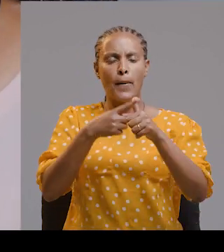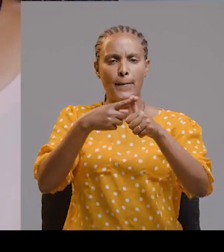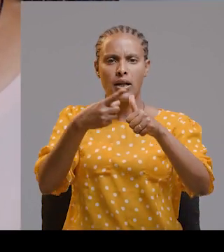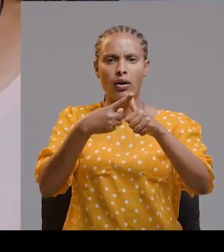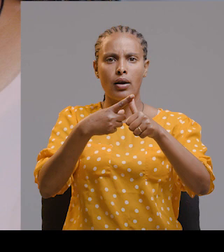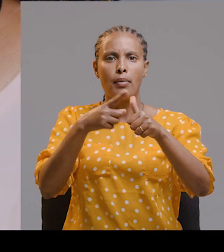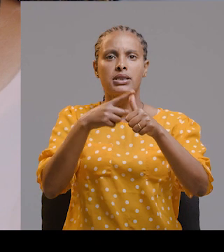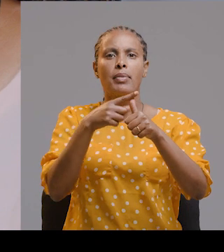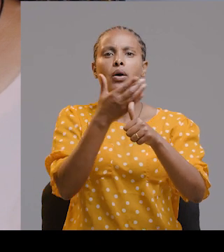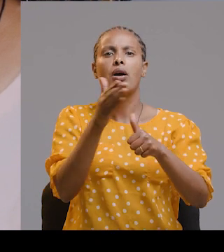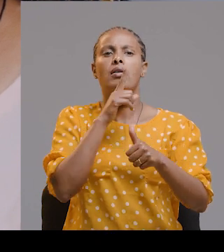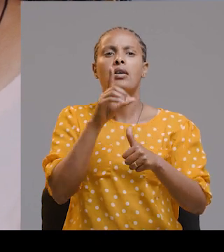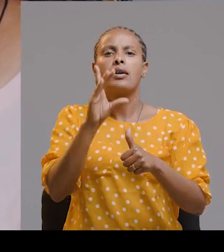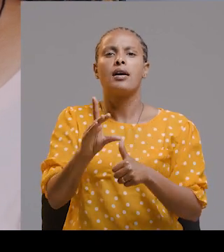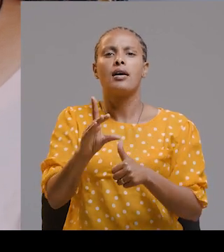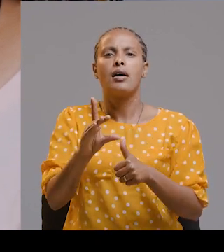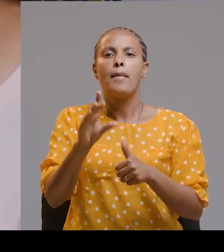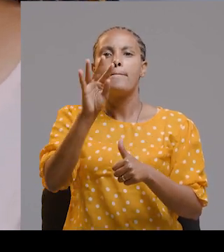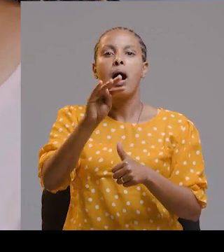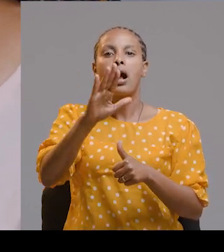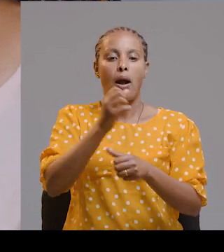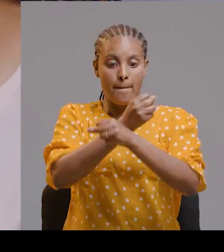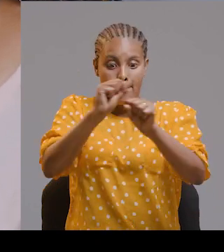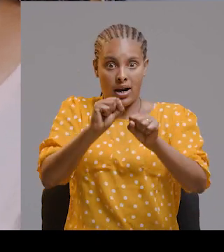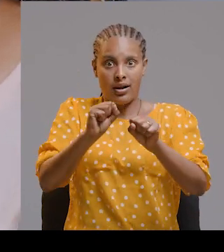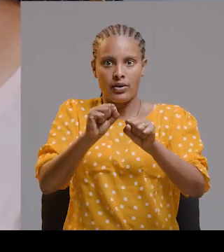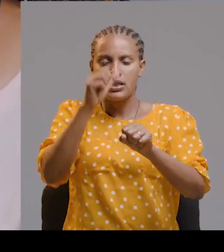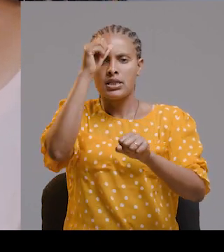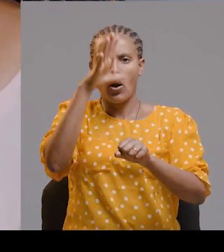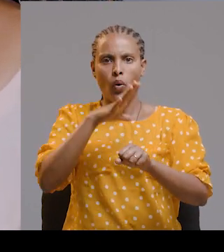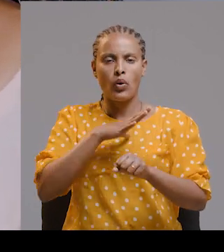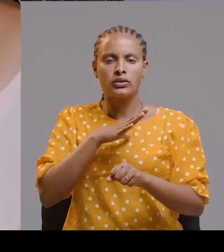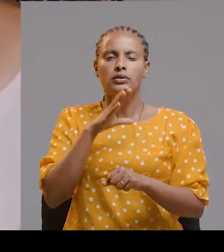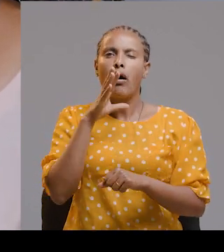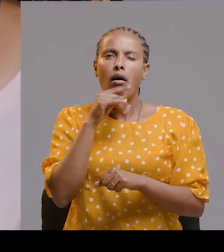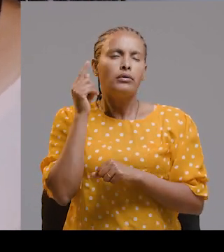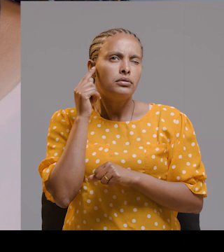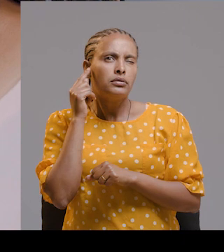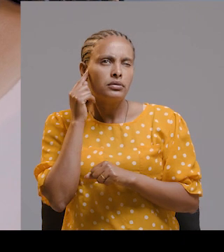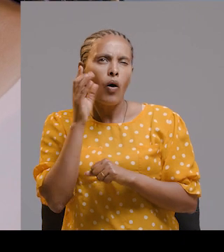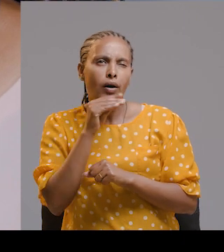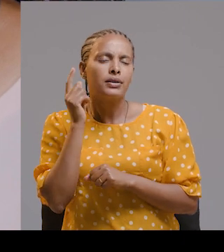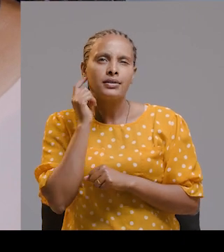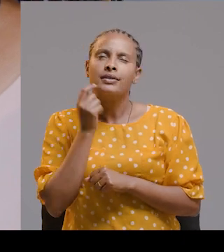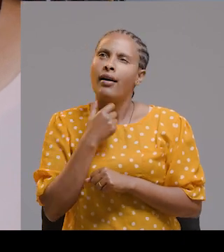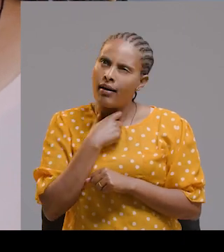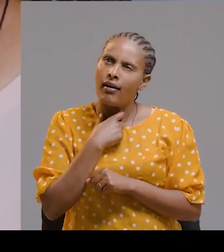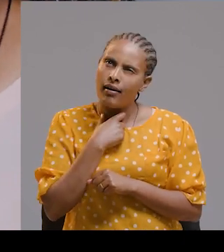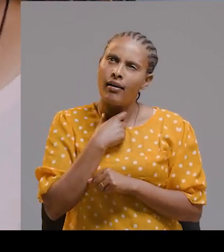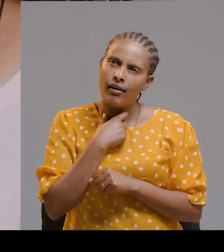يمجمريو نجر من دنو ك يماغغا من نجر سنانسا سوتش مسماتن يفلقالو مدمتن بتام